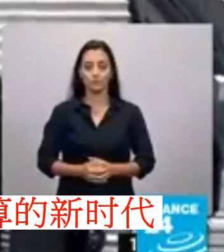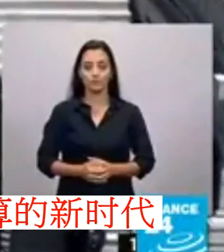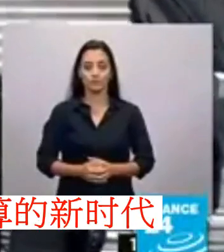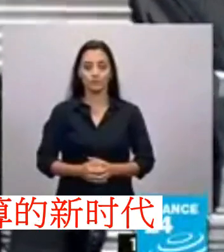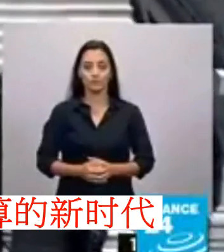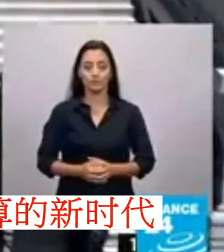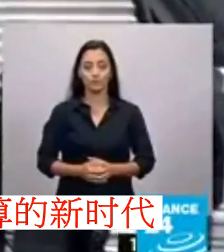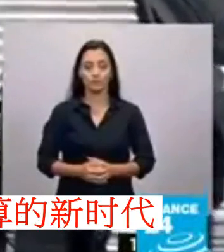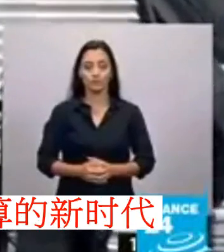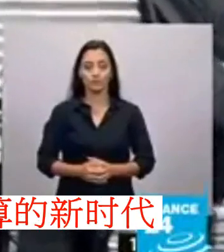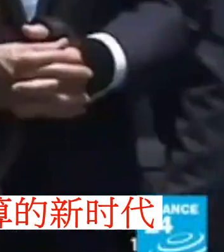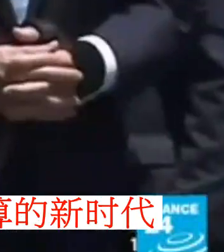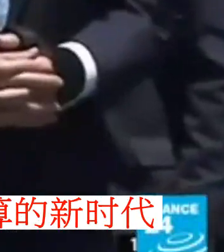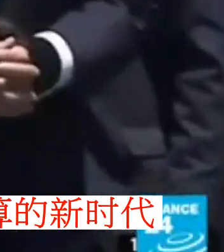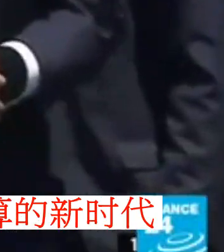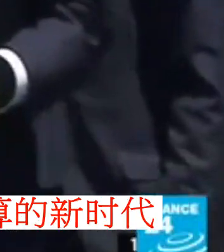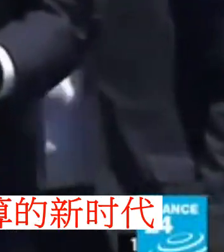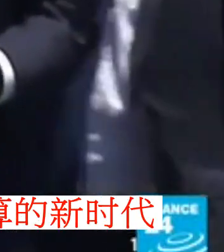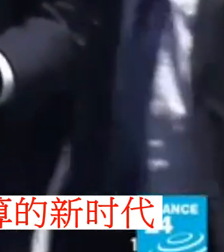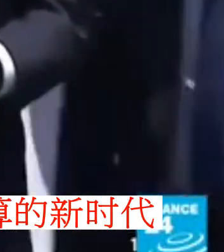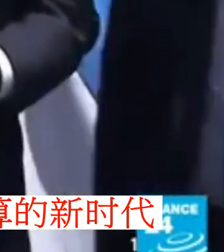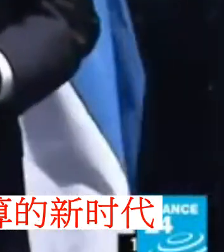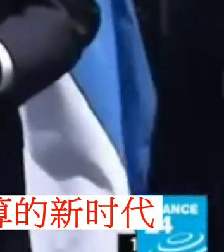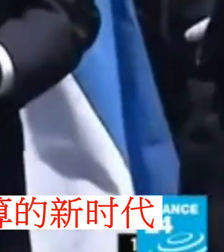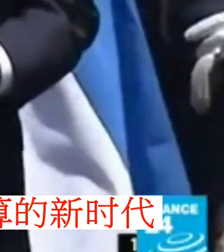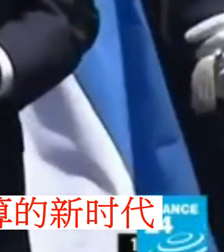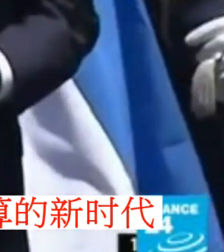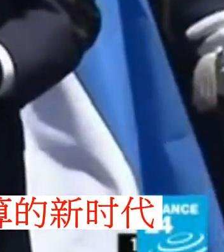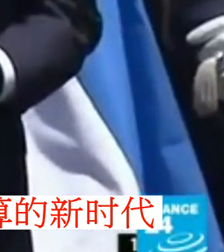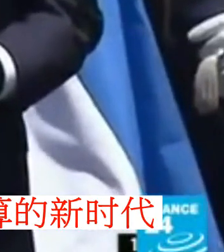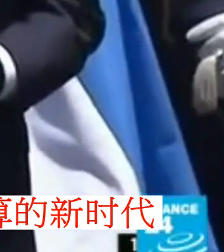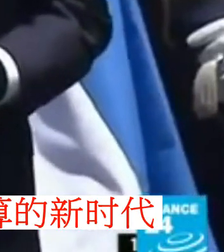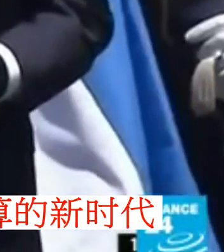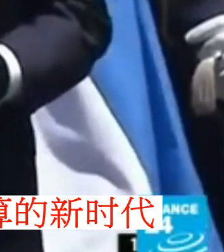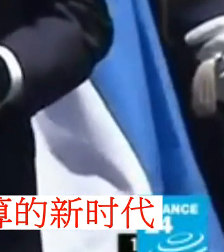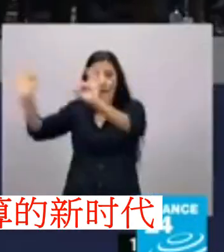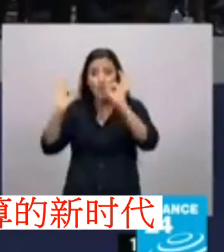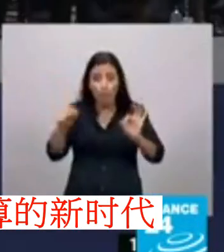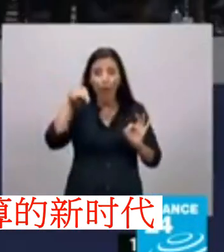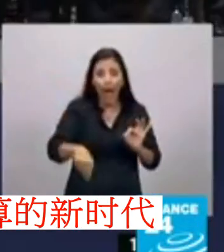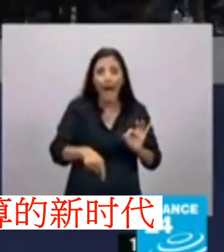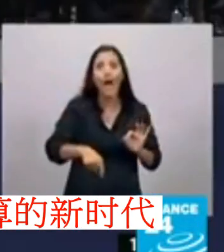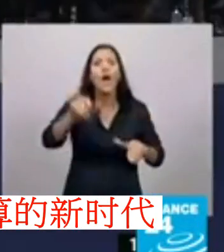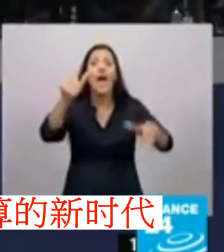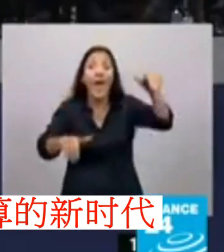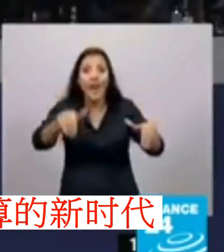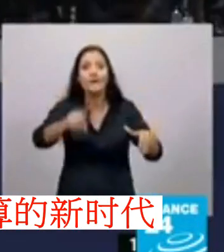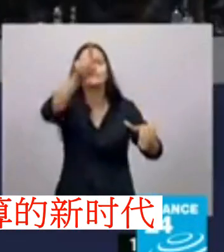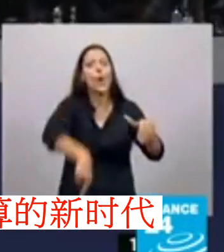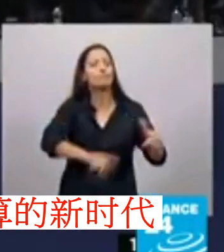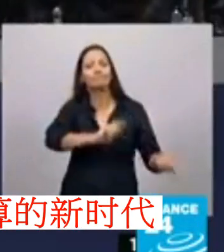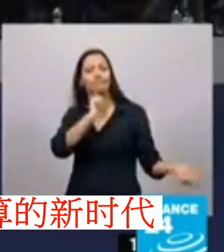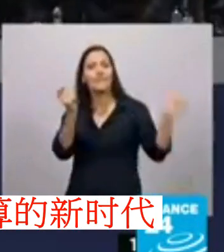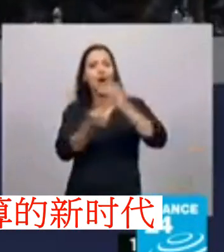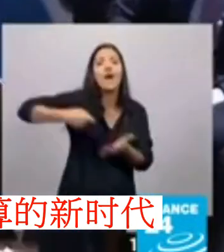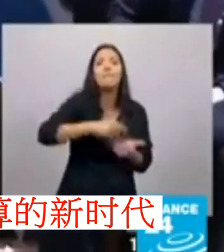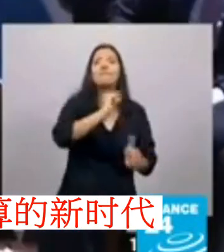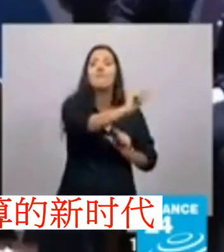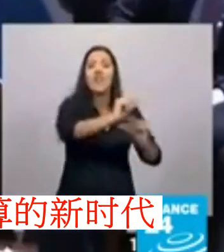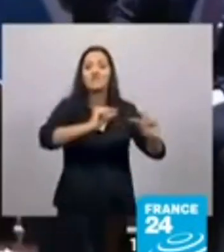nombre, l'économiste ultralibéral annonce le début d'une nouvelle ère, faite de privatisation et de coupes